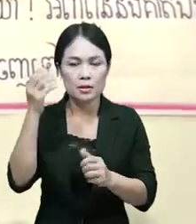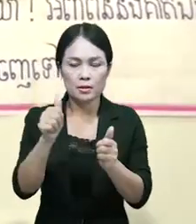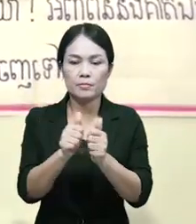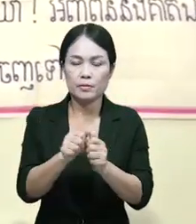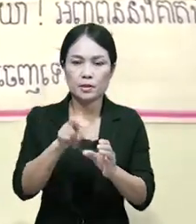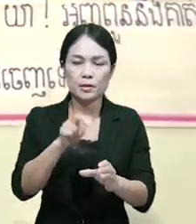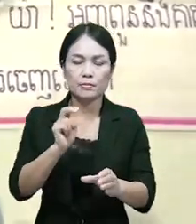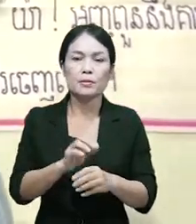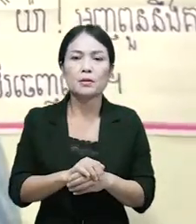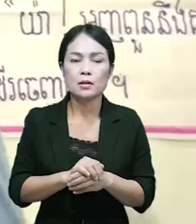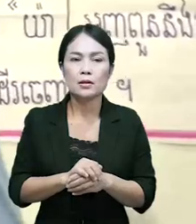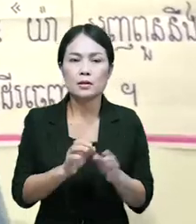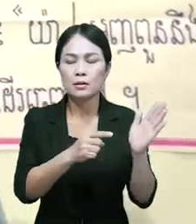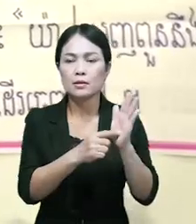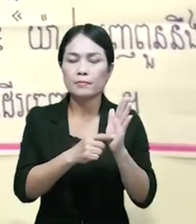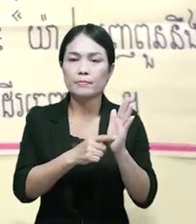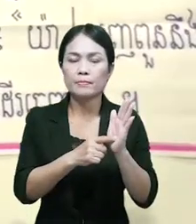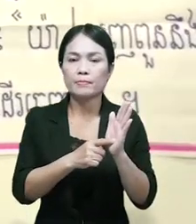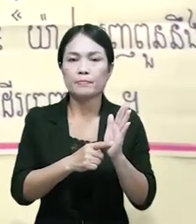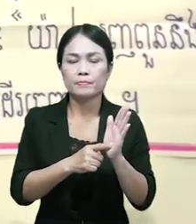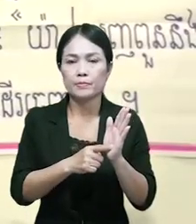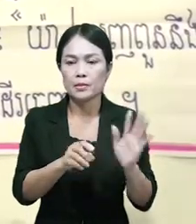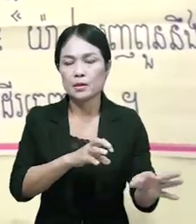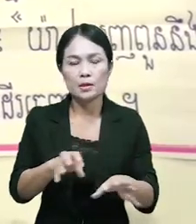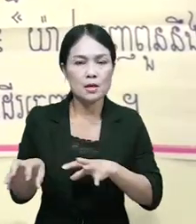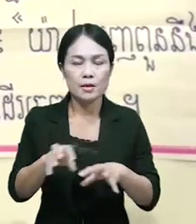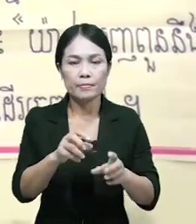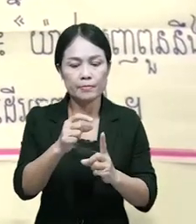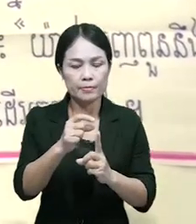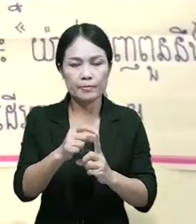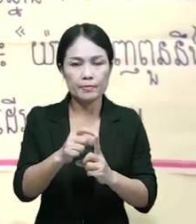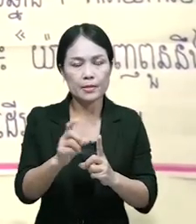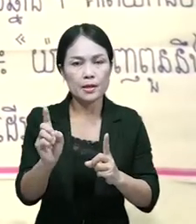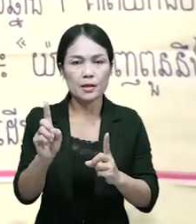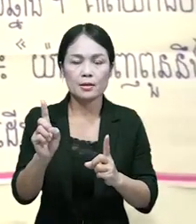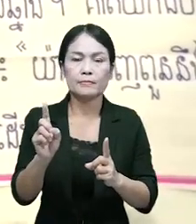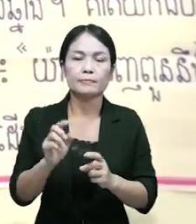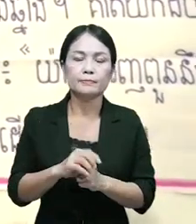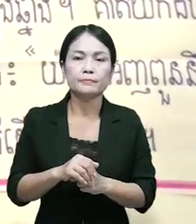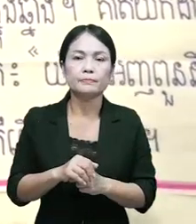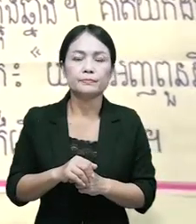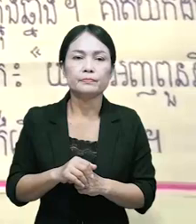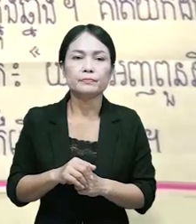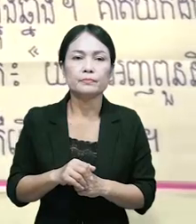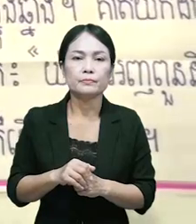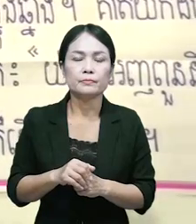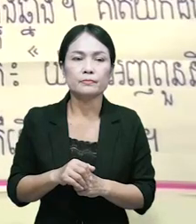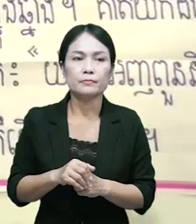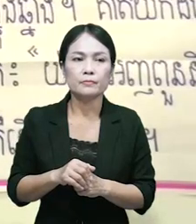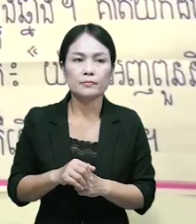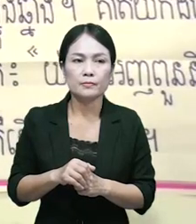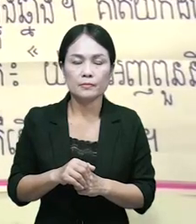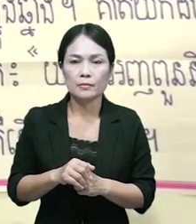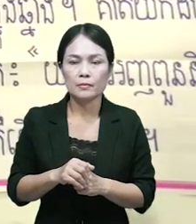ញ់ទៅចាំមានបង្ហាញអំពីសកម្មភាពឯកូនមានពាក្យណាចាចាញ់យីកូ